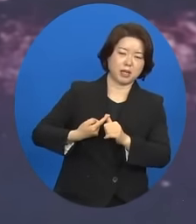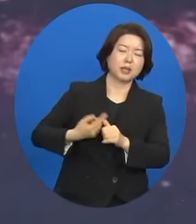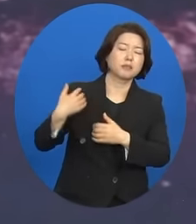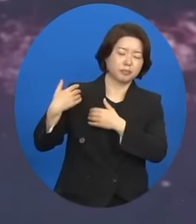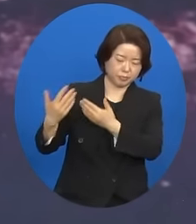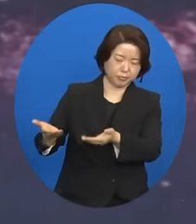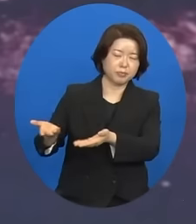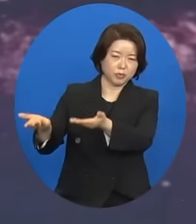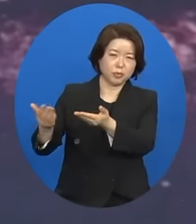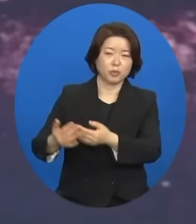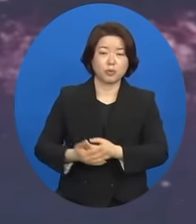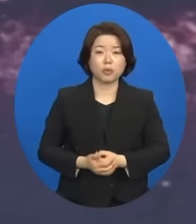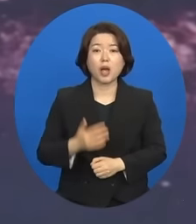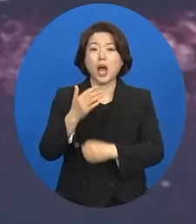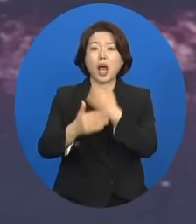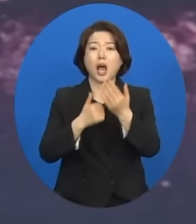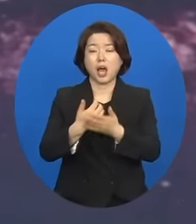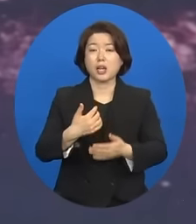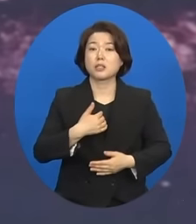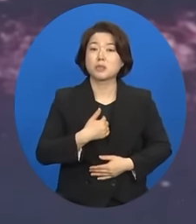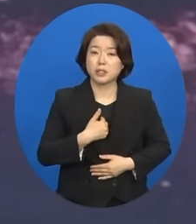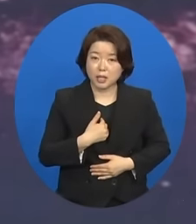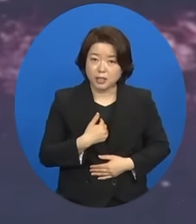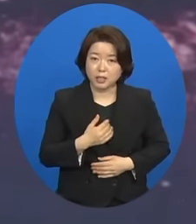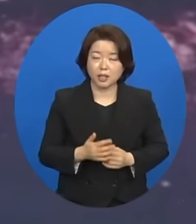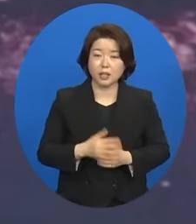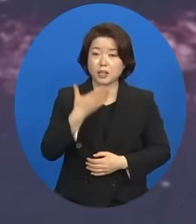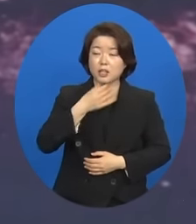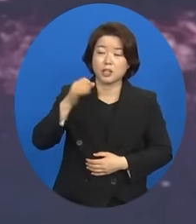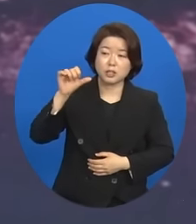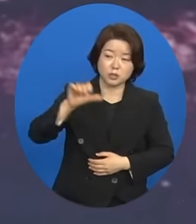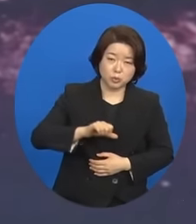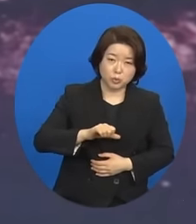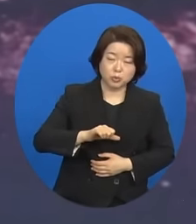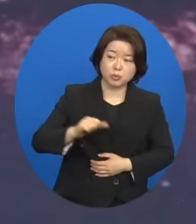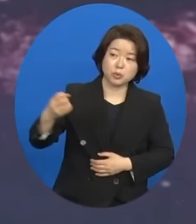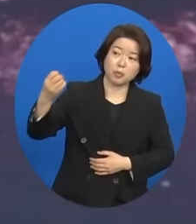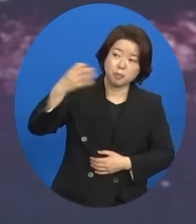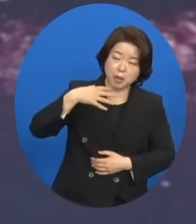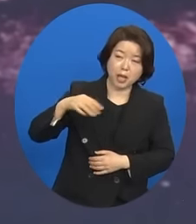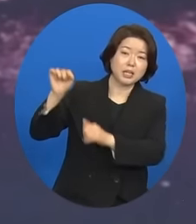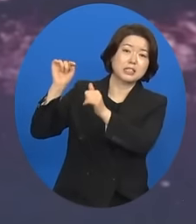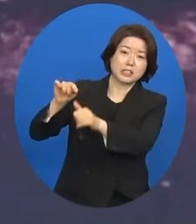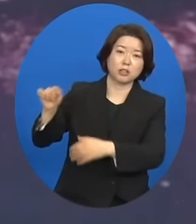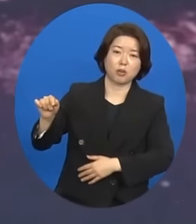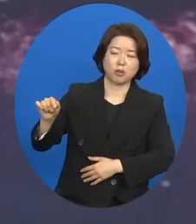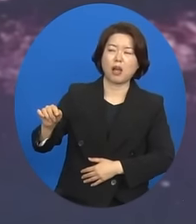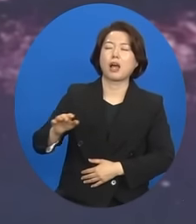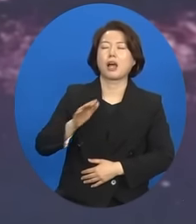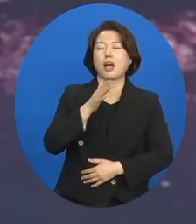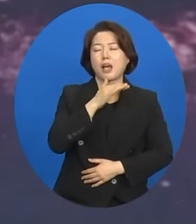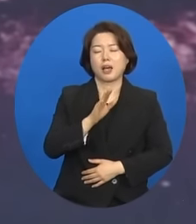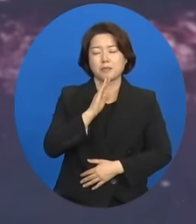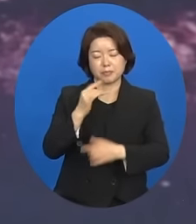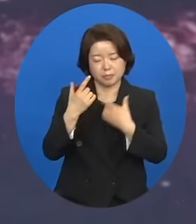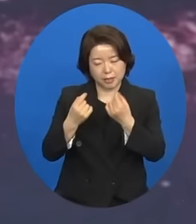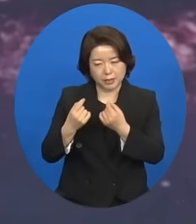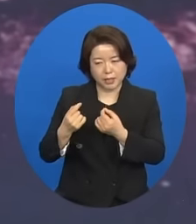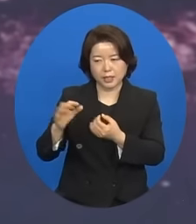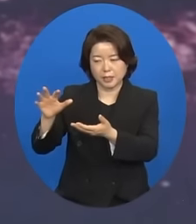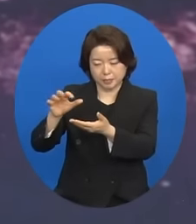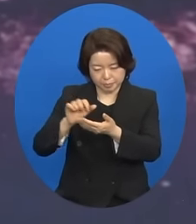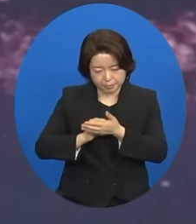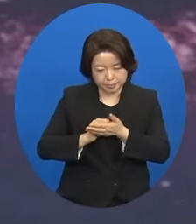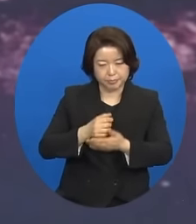버려두라 하나님이 나에게 저주하게 하신 것이니까 나 마땅히 그것을 받아야 된다 여러분